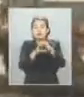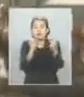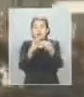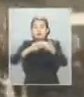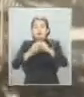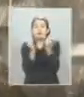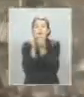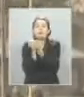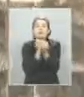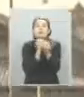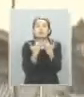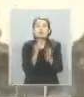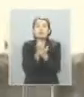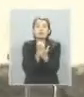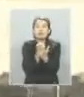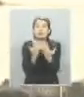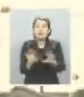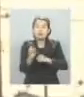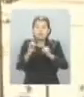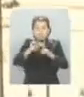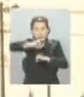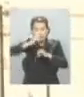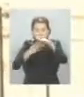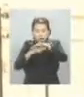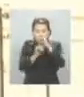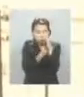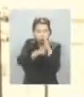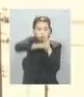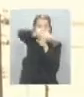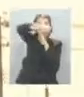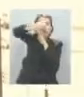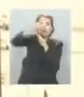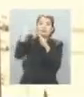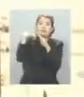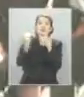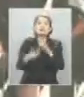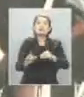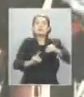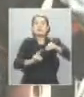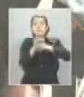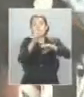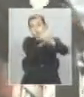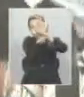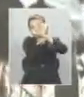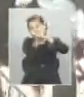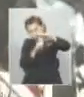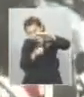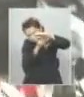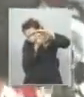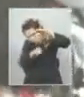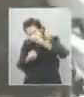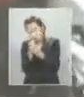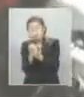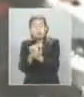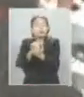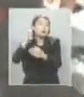ซึ่งบางส่วนนี้ขึ้นไปอยู่บนดาดฟ้าเจ้าหน้าที่โรยตัวลงมาจากเฮลิคอปเตอร์นะคะซึ่งก็เน้นการช่วยเหลือไปที่เด็กและผู้หญิงเป็น